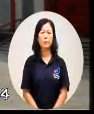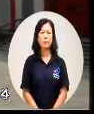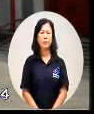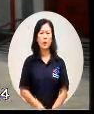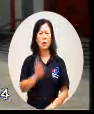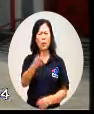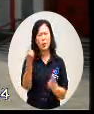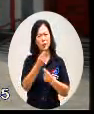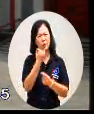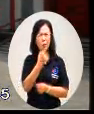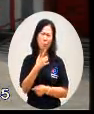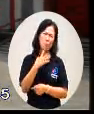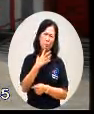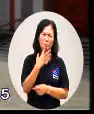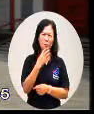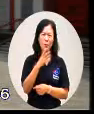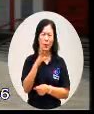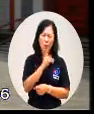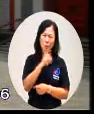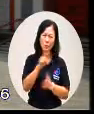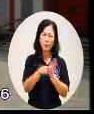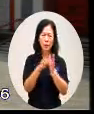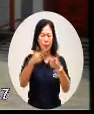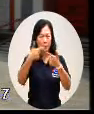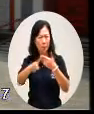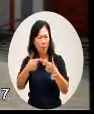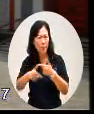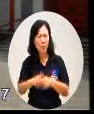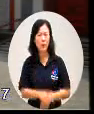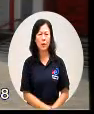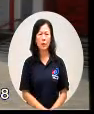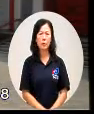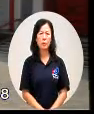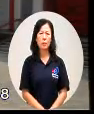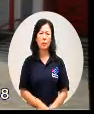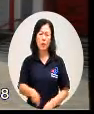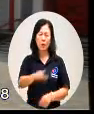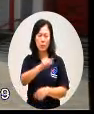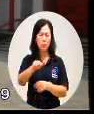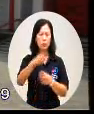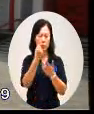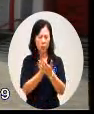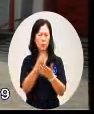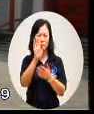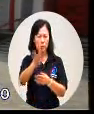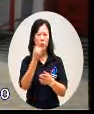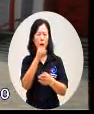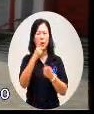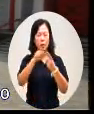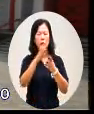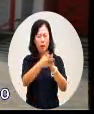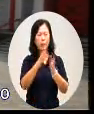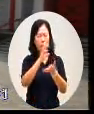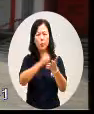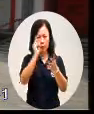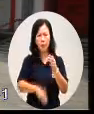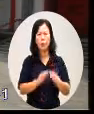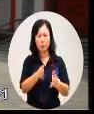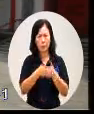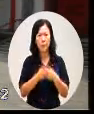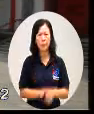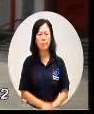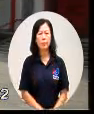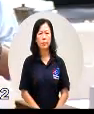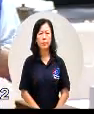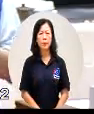很突兀的不配合的不协调的东西，都应该要处理掉。那个我不